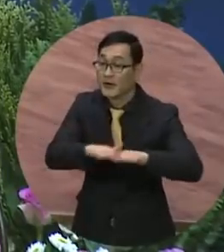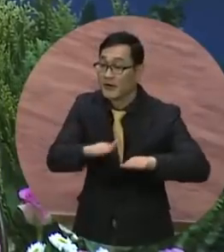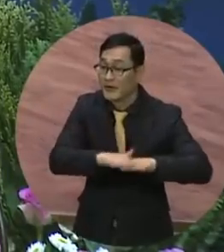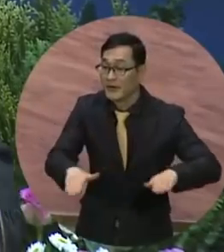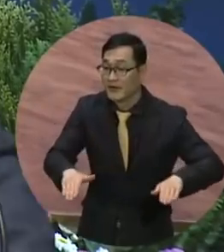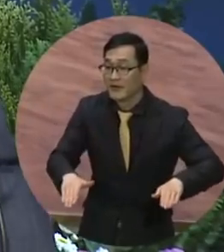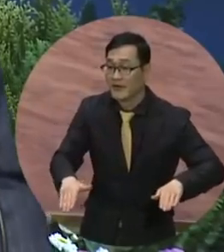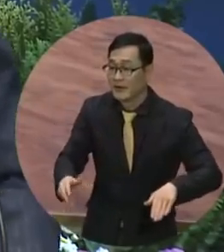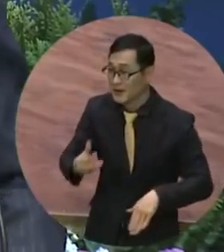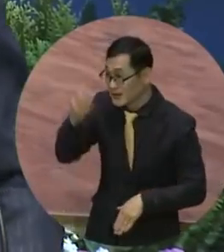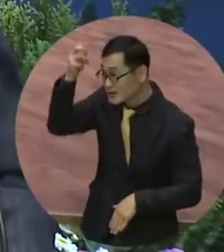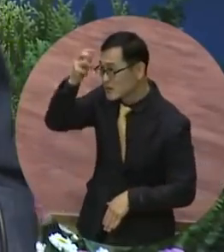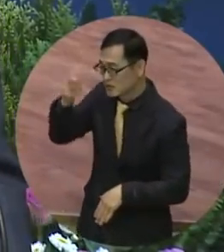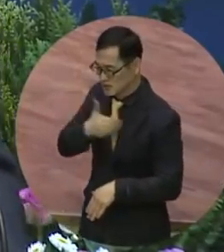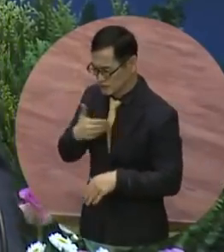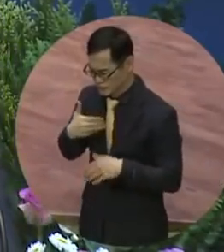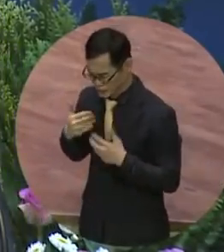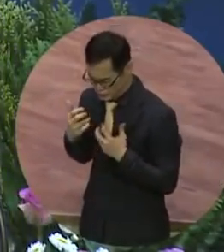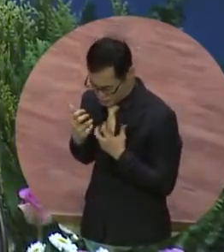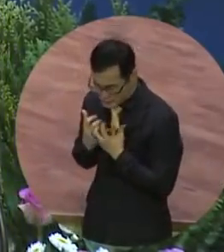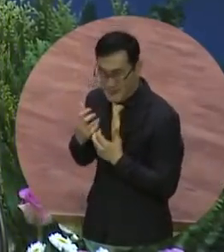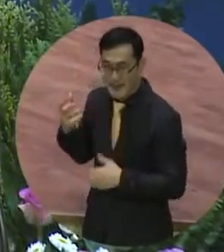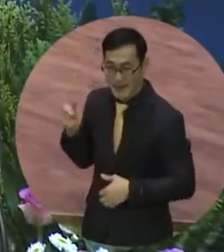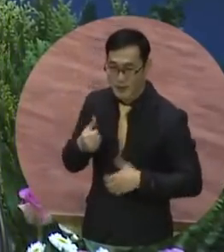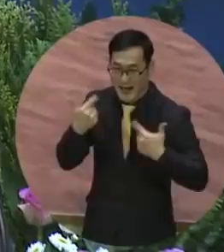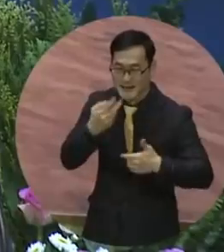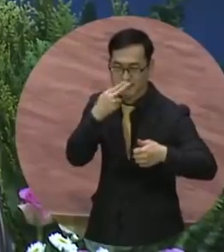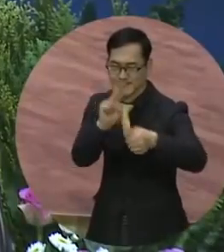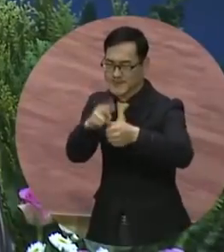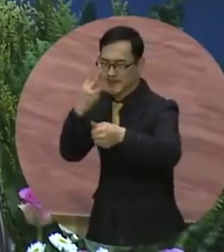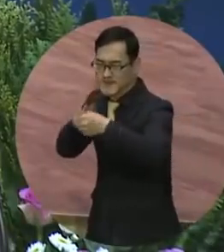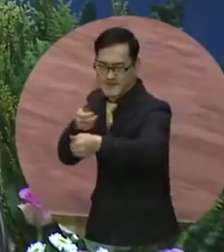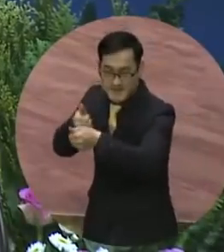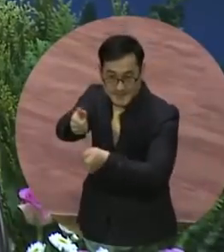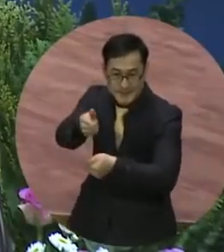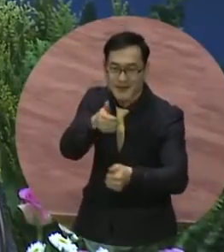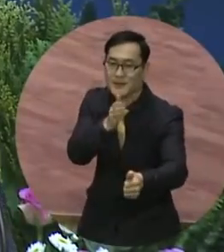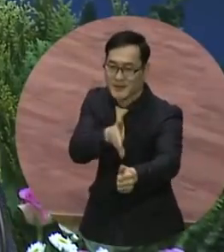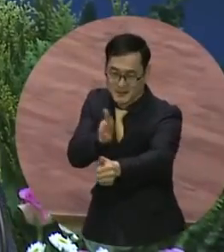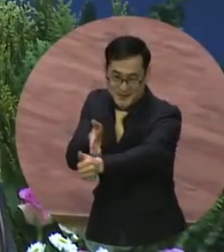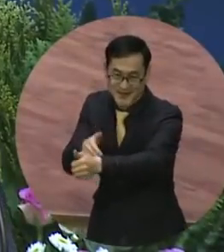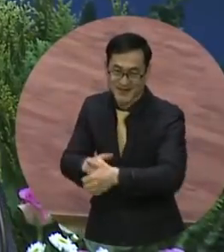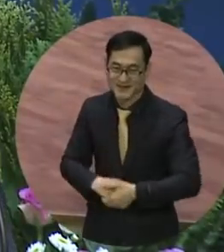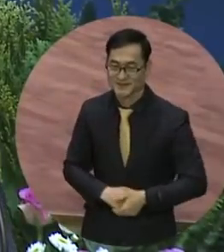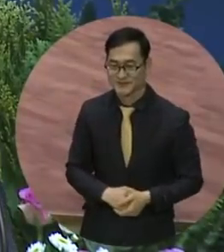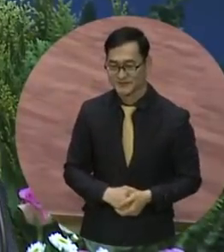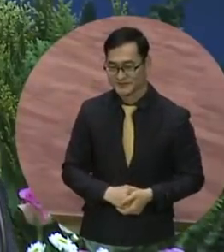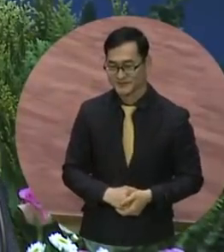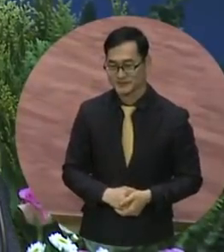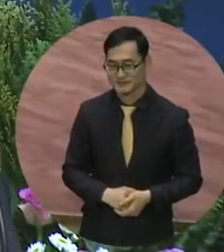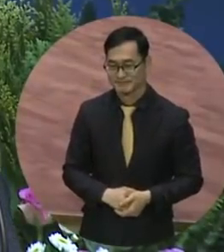성령 충만해서 성령의 힘으로 무한 도전하시기를 주님으로 축복합니다.